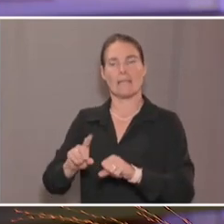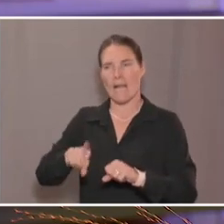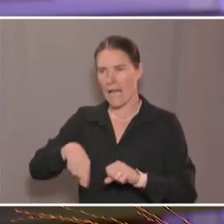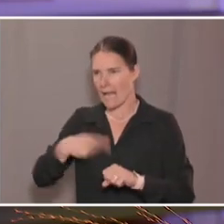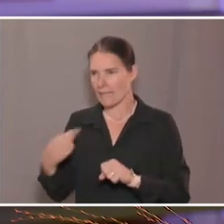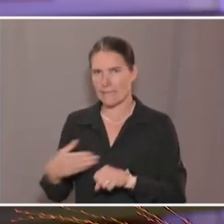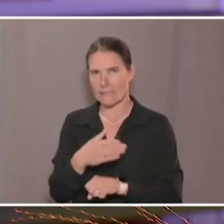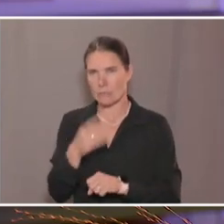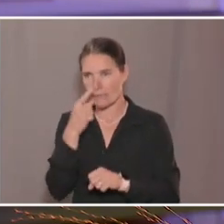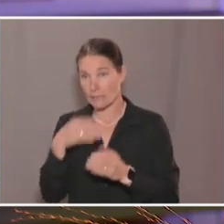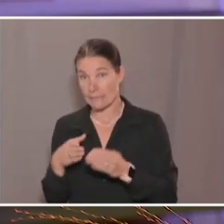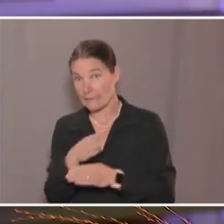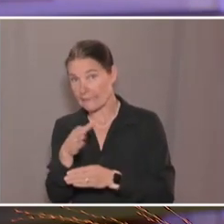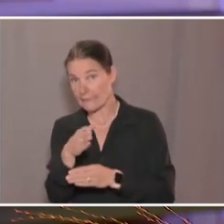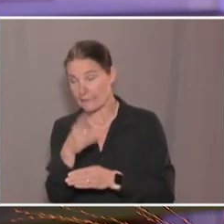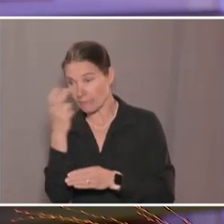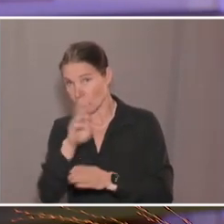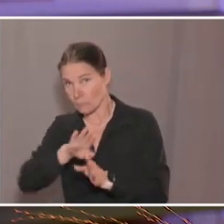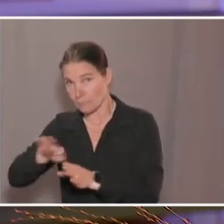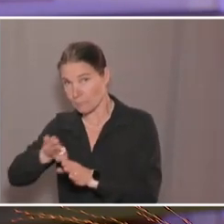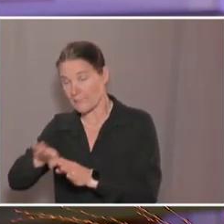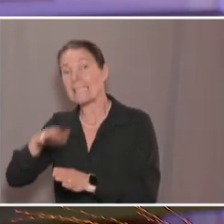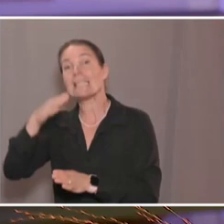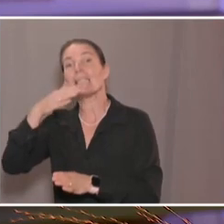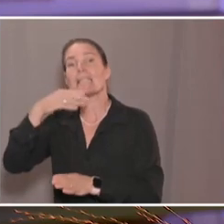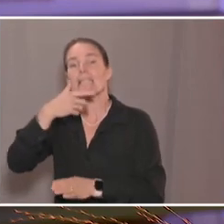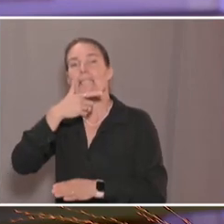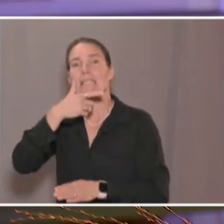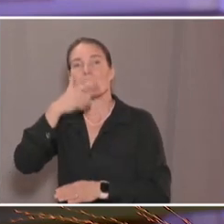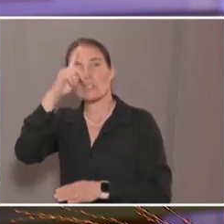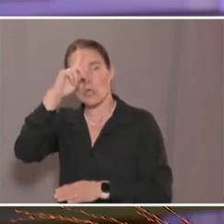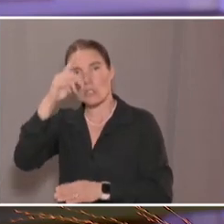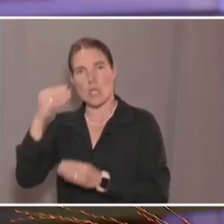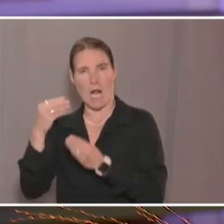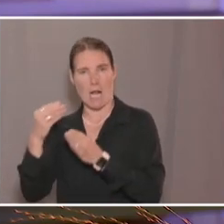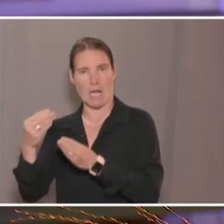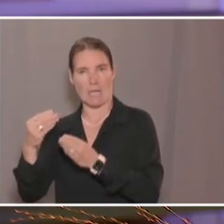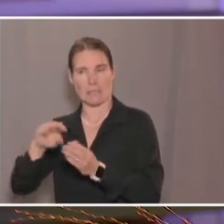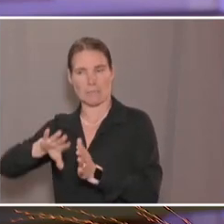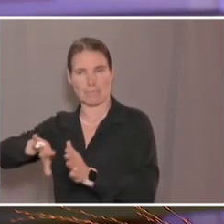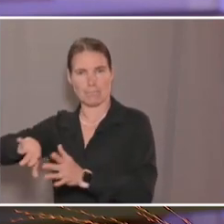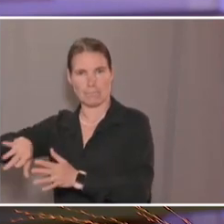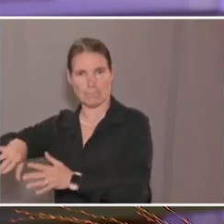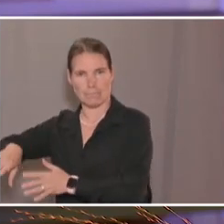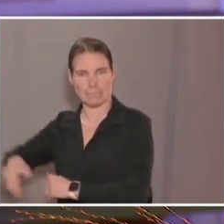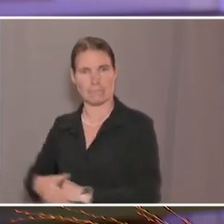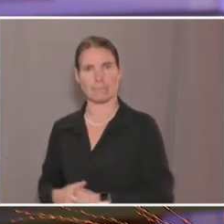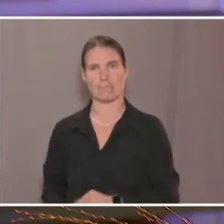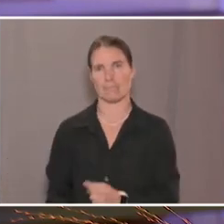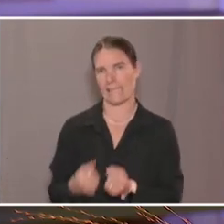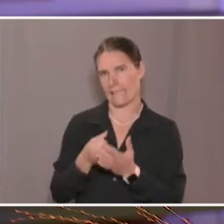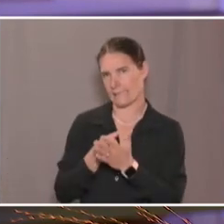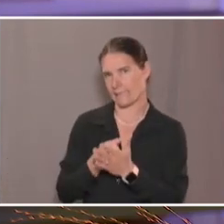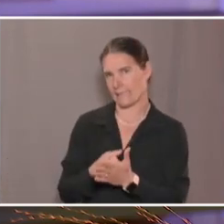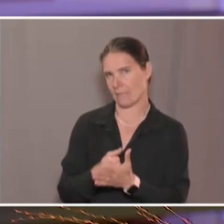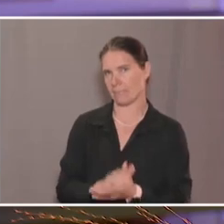Ziel abgeleitet. The German Character, so britische Analysen, neige zum Autoritären und Extremen.